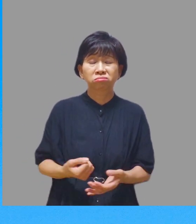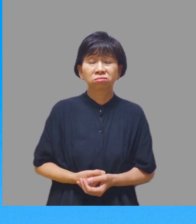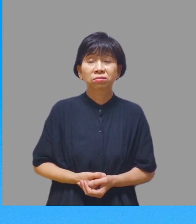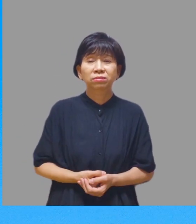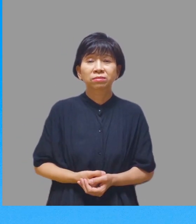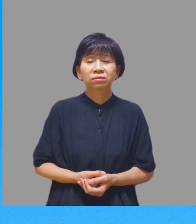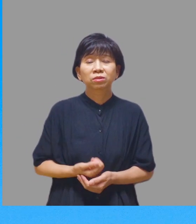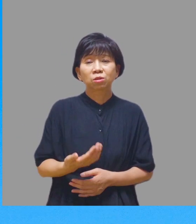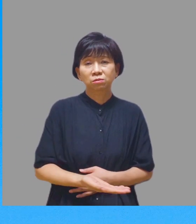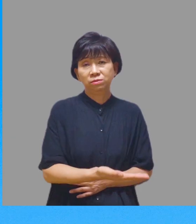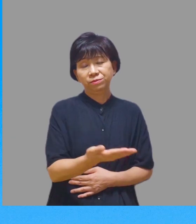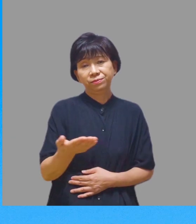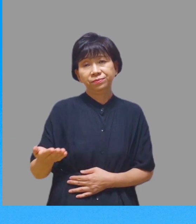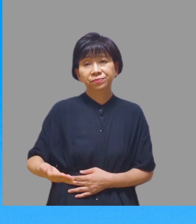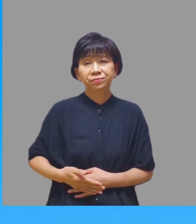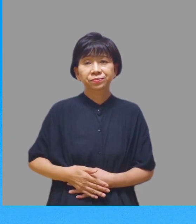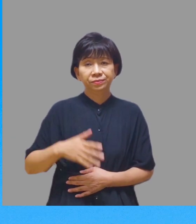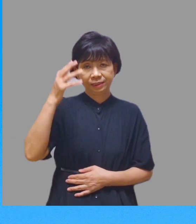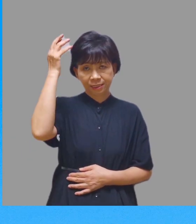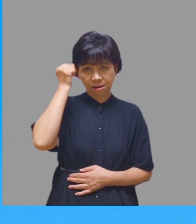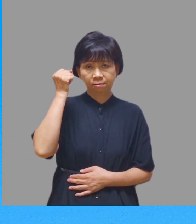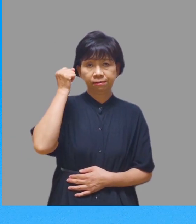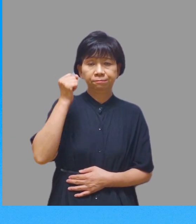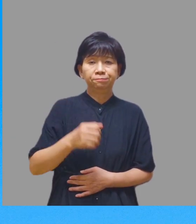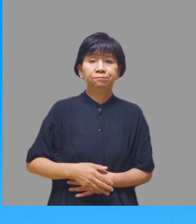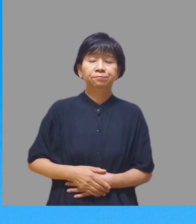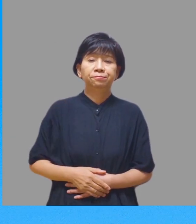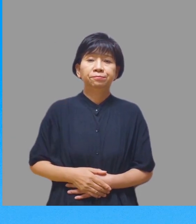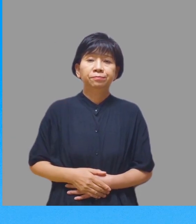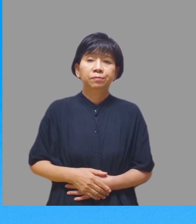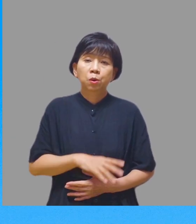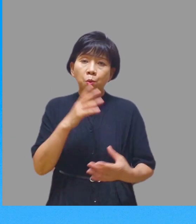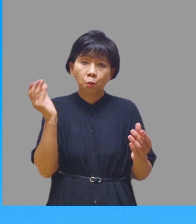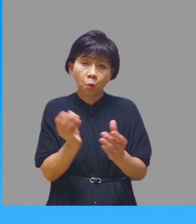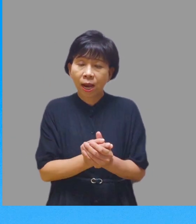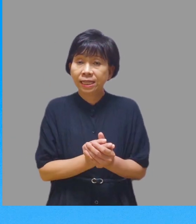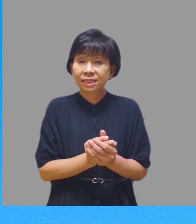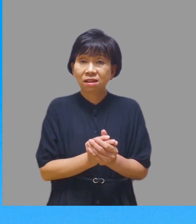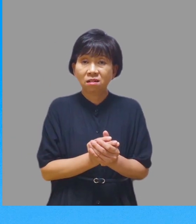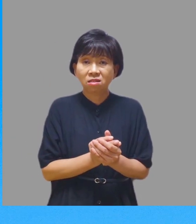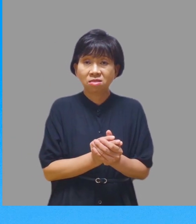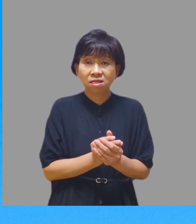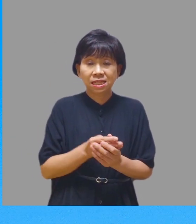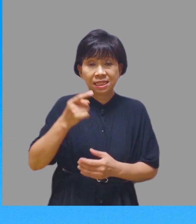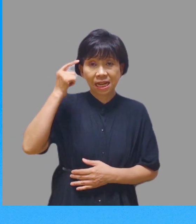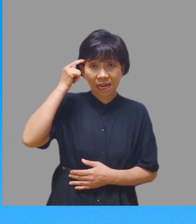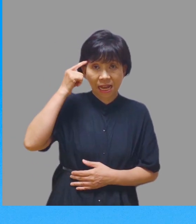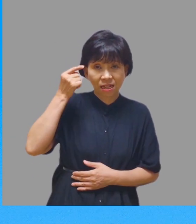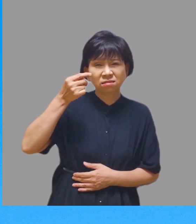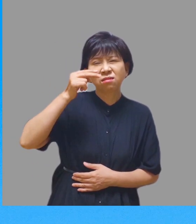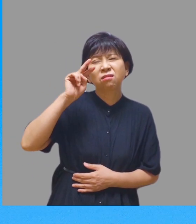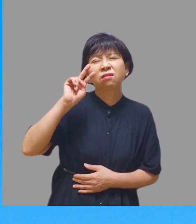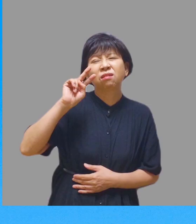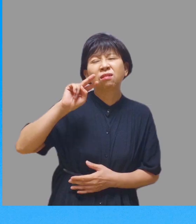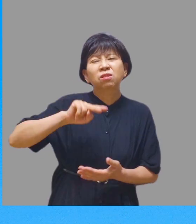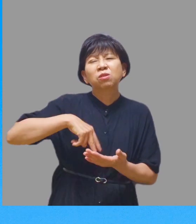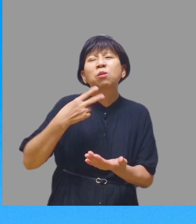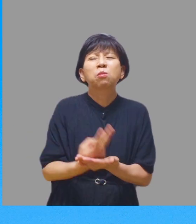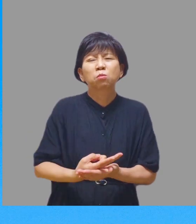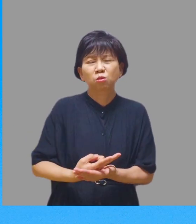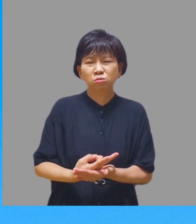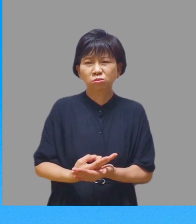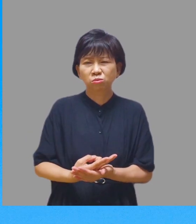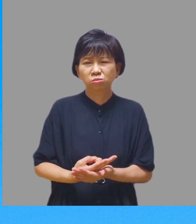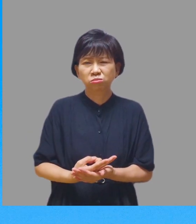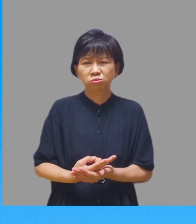사랑하는 성도 여러분, 명심하셔야 됩니다. 완전하다고 생각하는 순간 우리는 이미 넘어지고